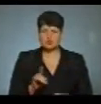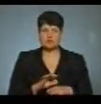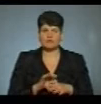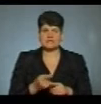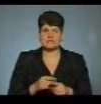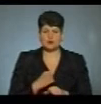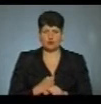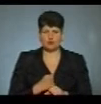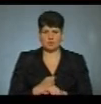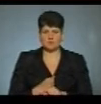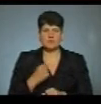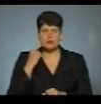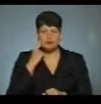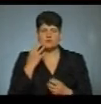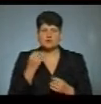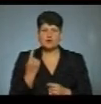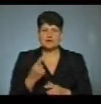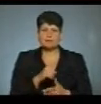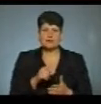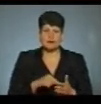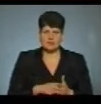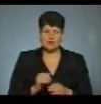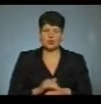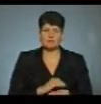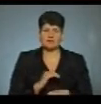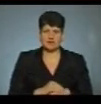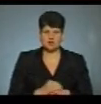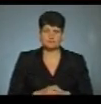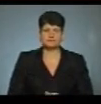така робота. Почуємо ще одне запитання. Доброго вечора.